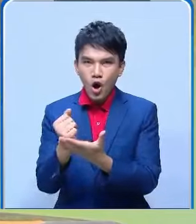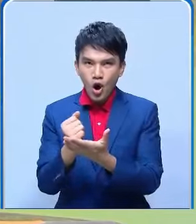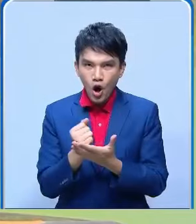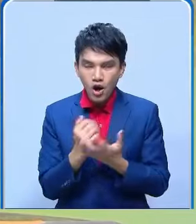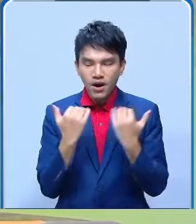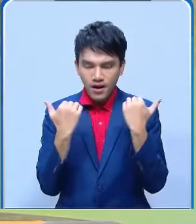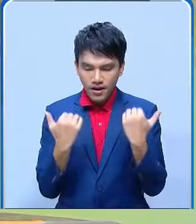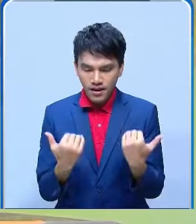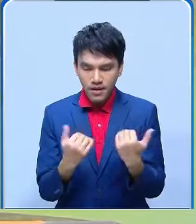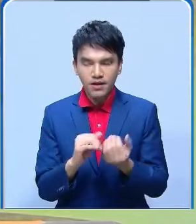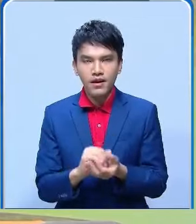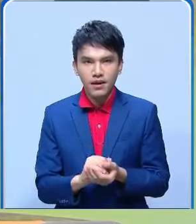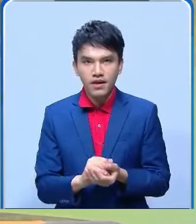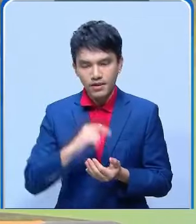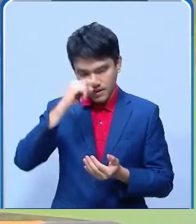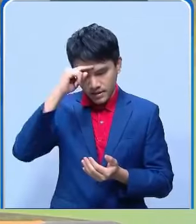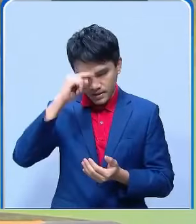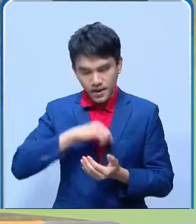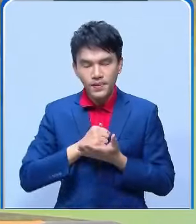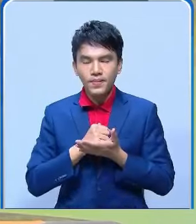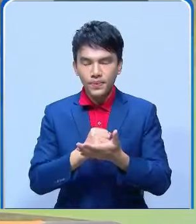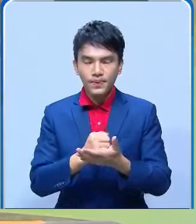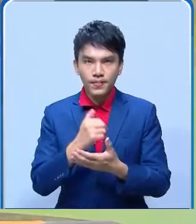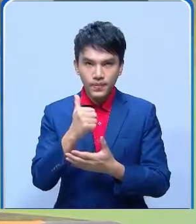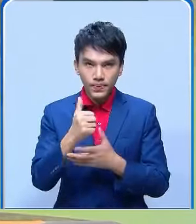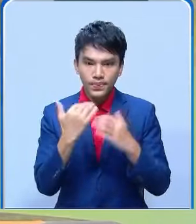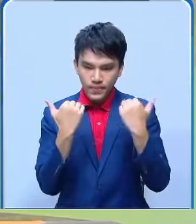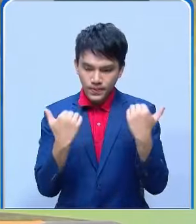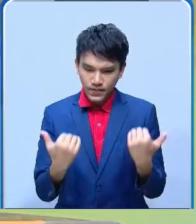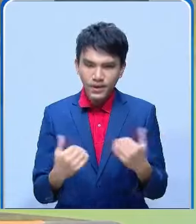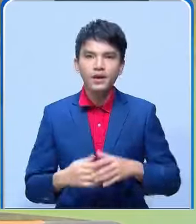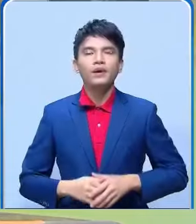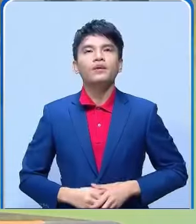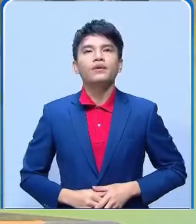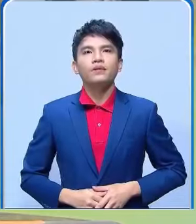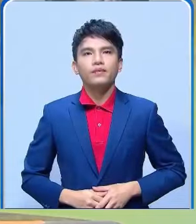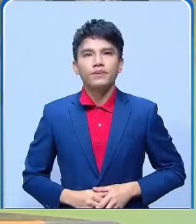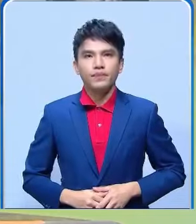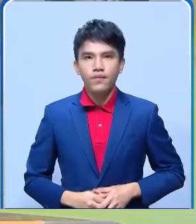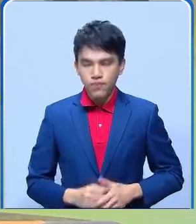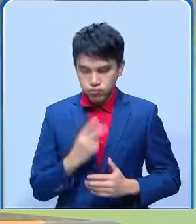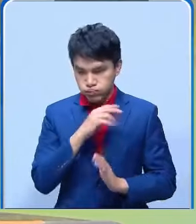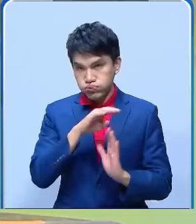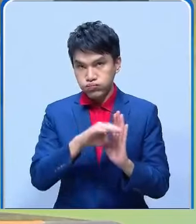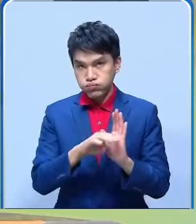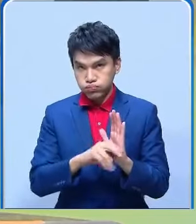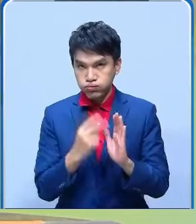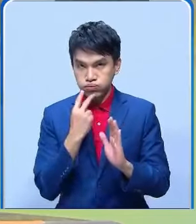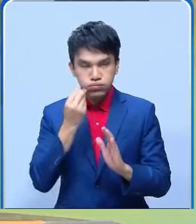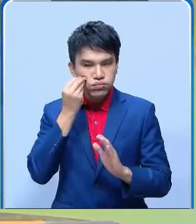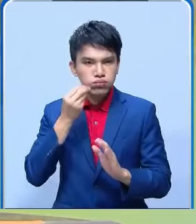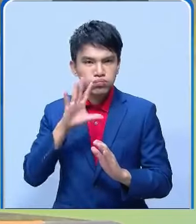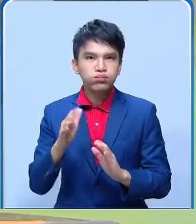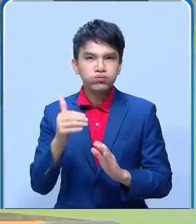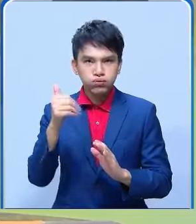าสุดทางการไทยเราช่วยเหลือน้องแล้วนะคะตอนนี้อยู่ระหว่างการติดตามเรื่องเดี๋ยวน้องเนี่ยจะได้กลับบ้านแล้วนะค